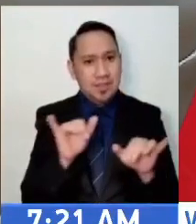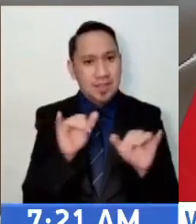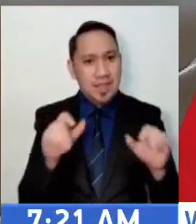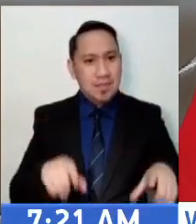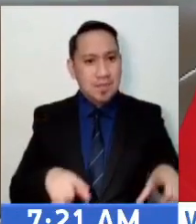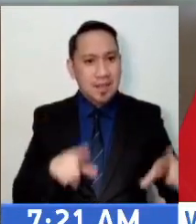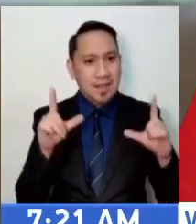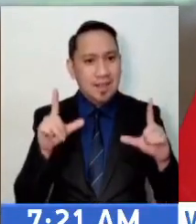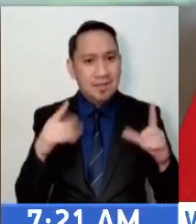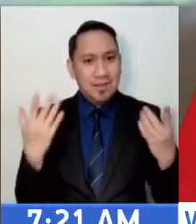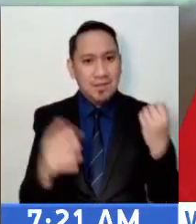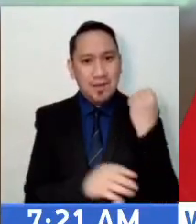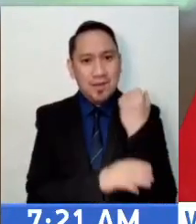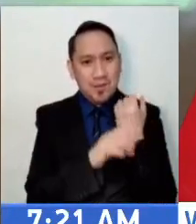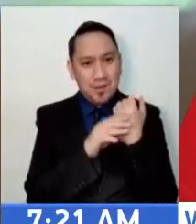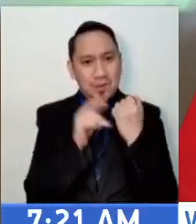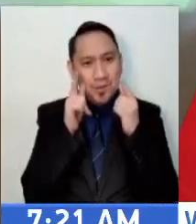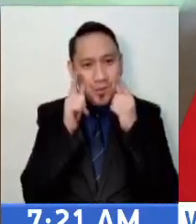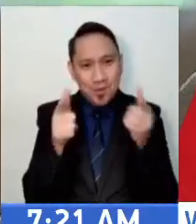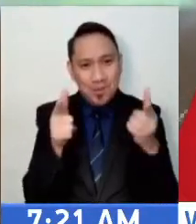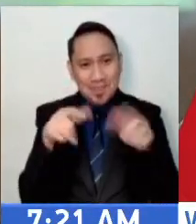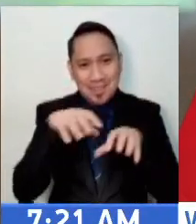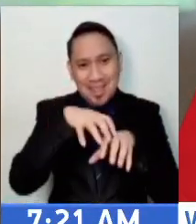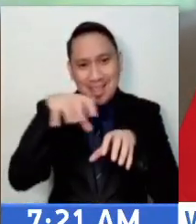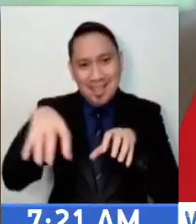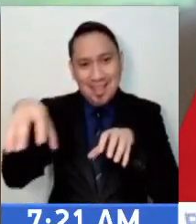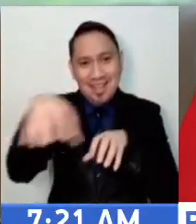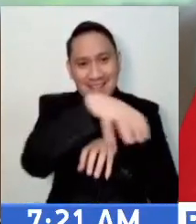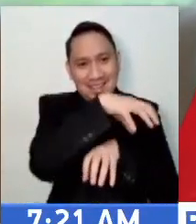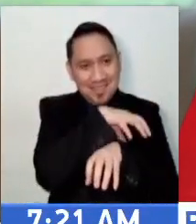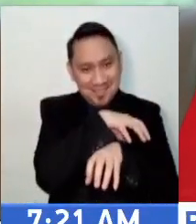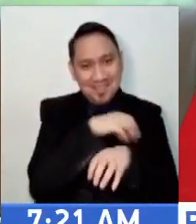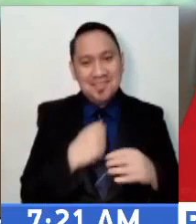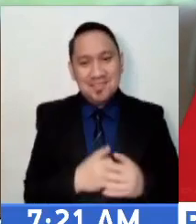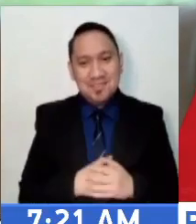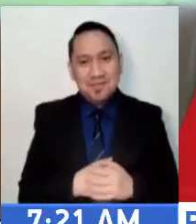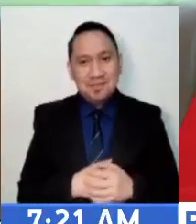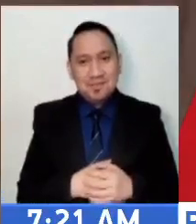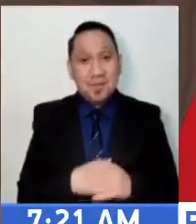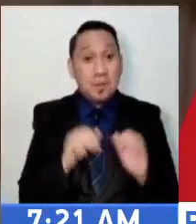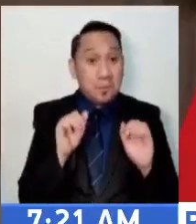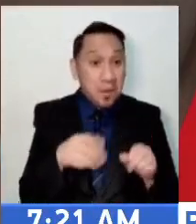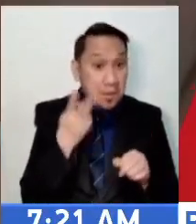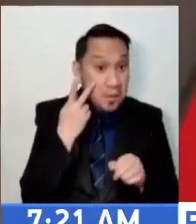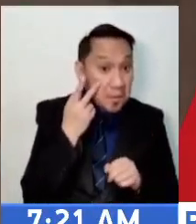kayong magkapitbahay. So, pwede mo ring makita yung space nila.